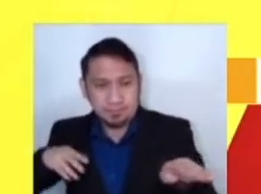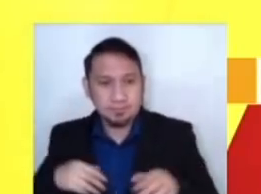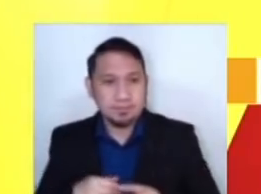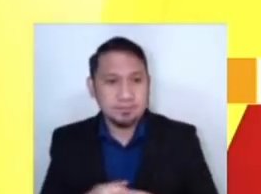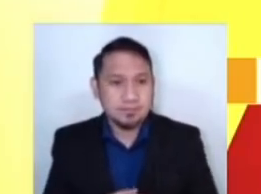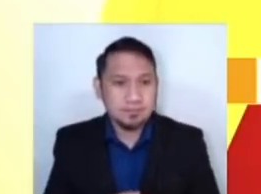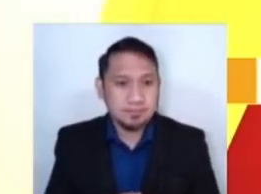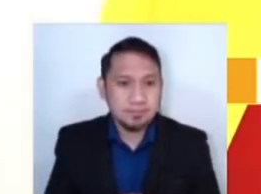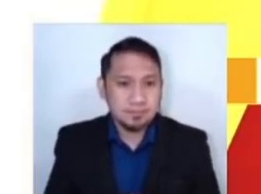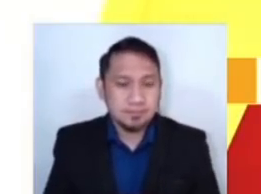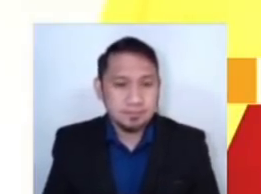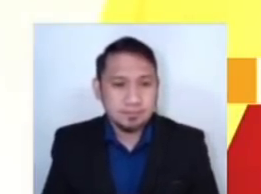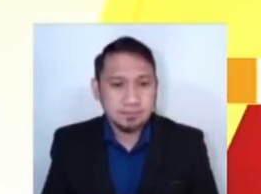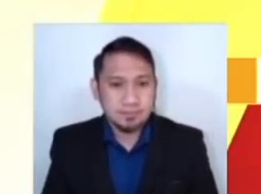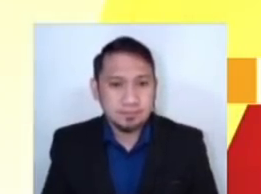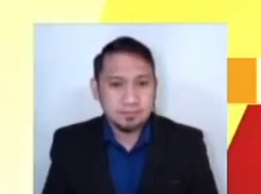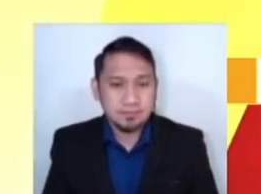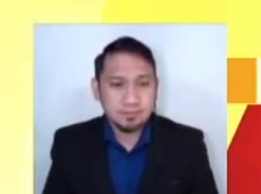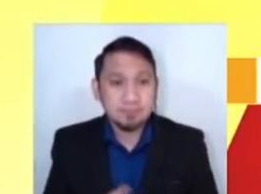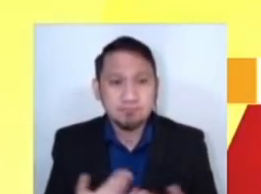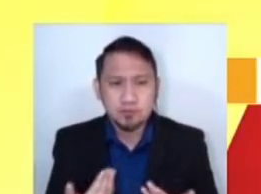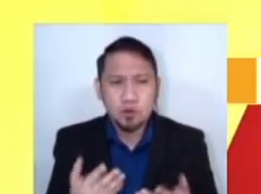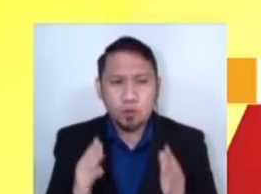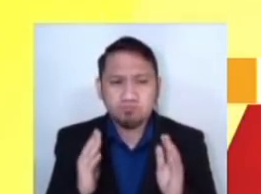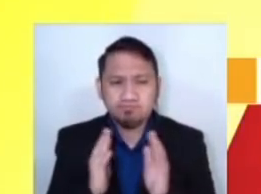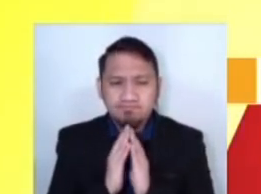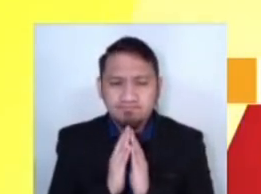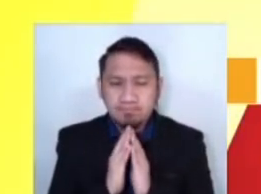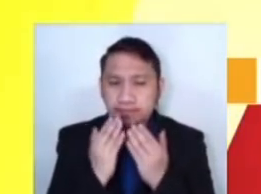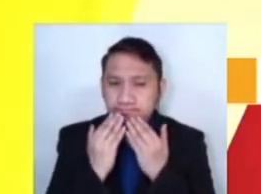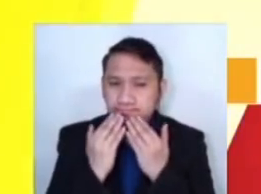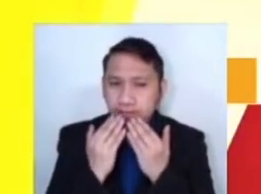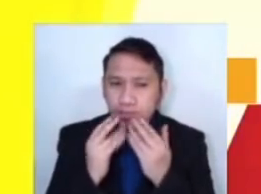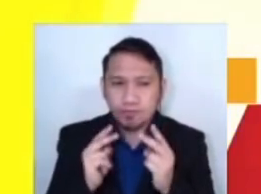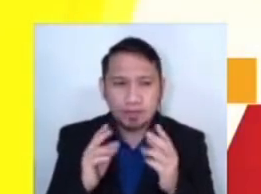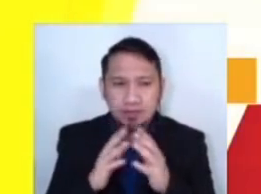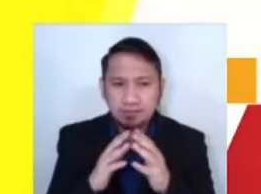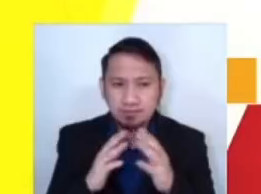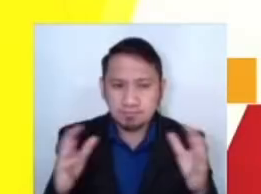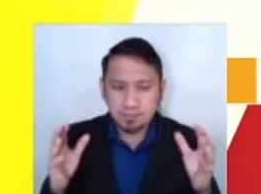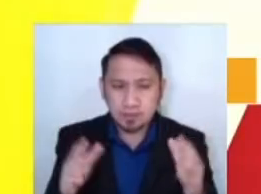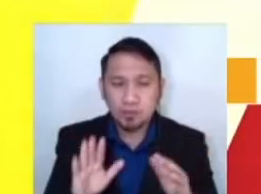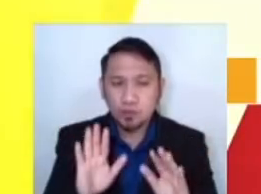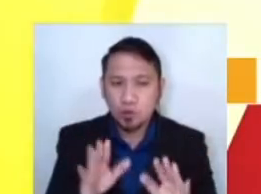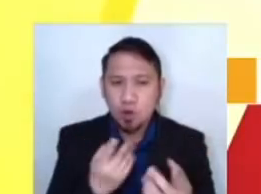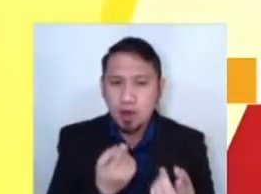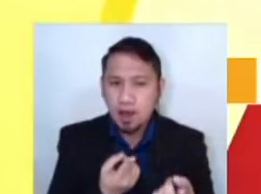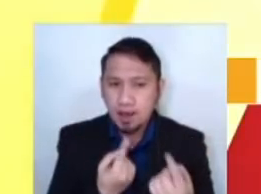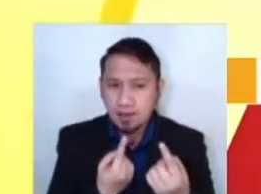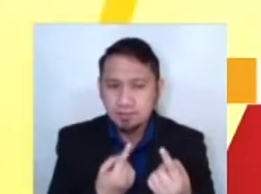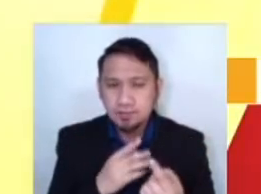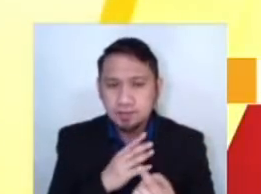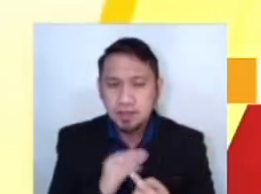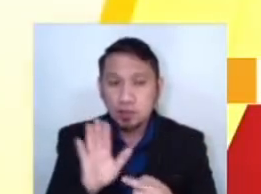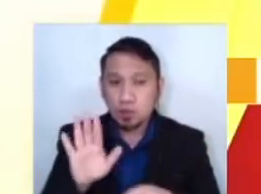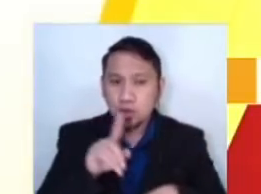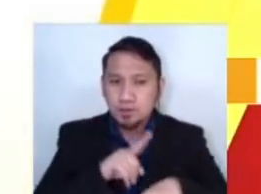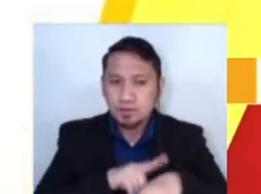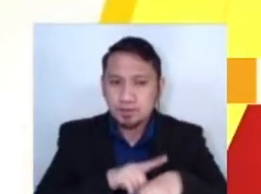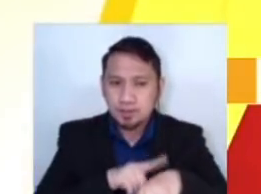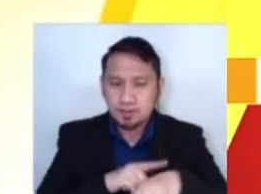Alright, yan po ang pinapanalangin natin. Maraming pong salamat sa lahat po ng inyong mga kasagutan at sa inyo pong panahon, Sir Robin